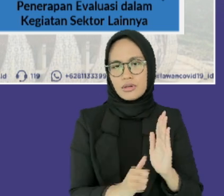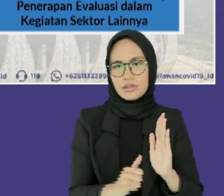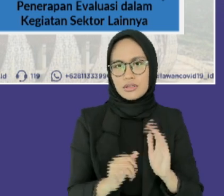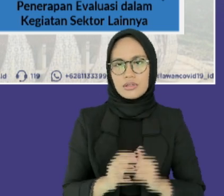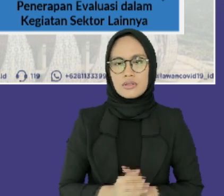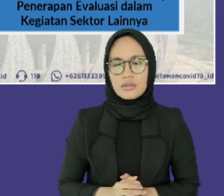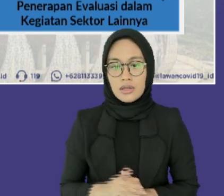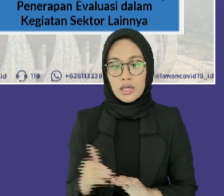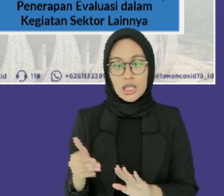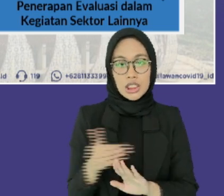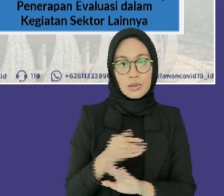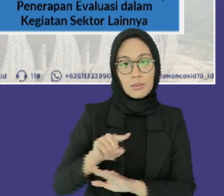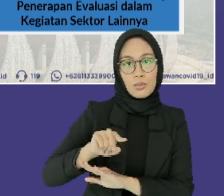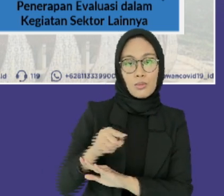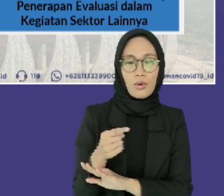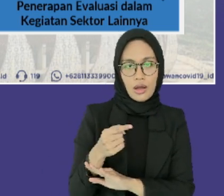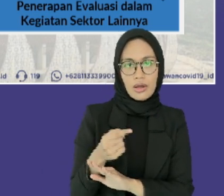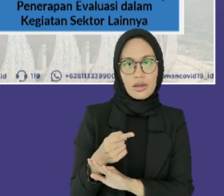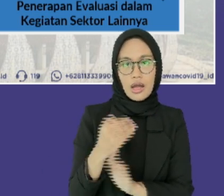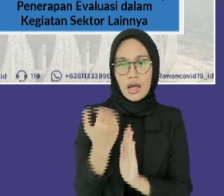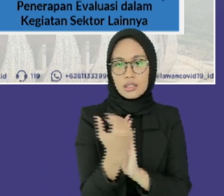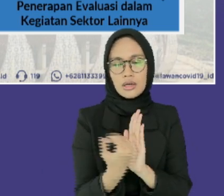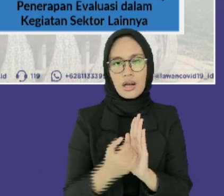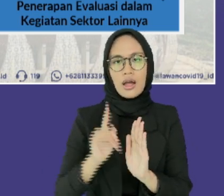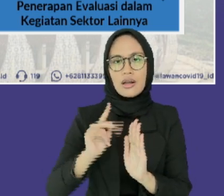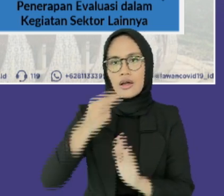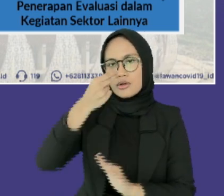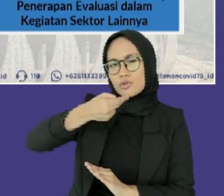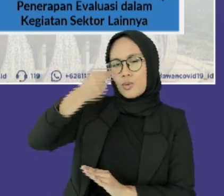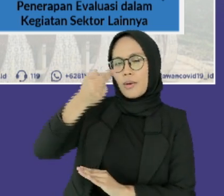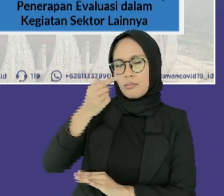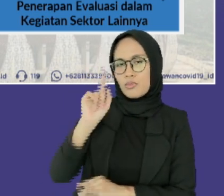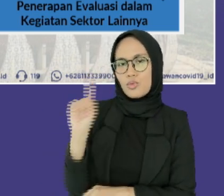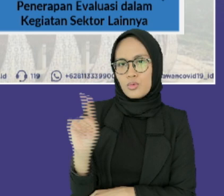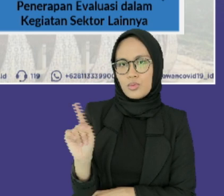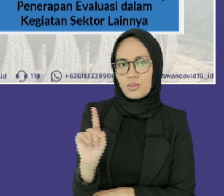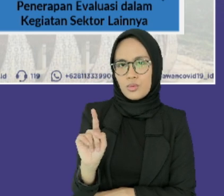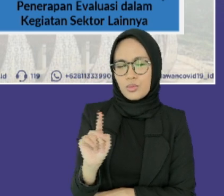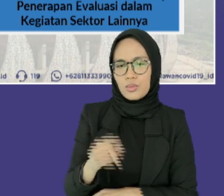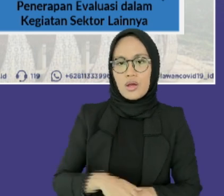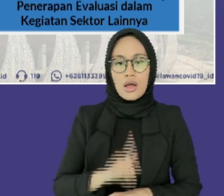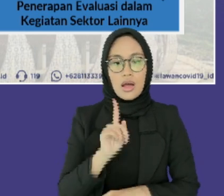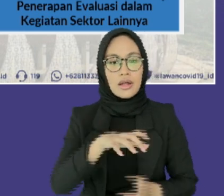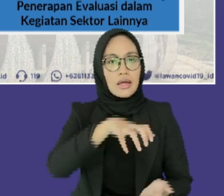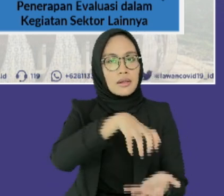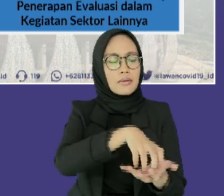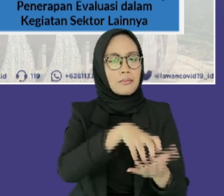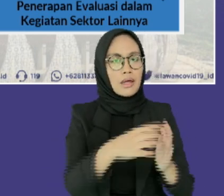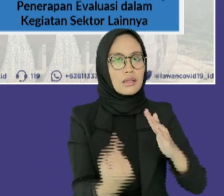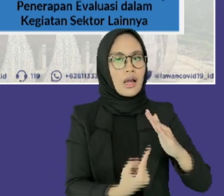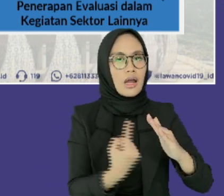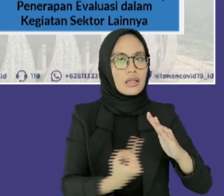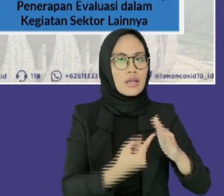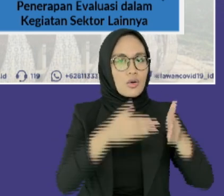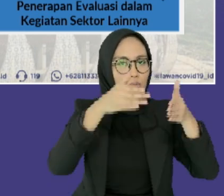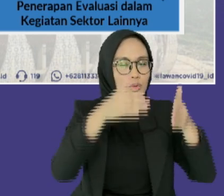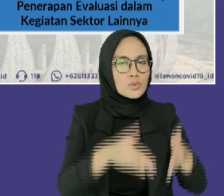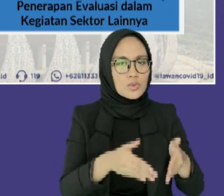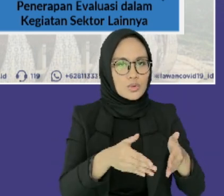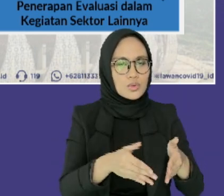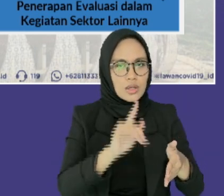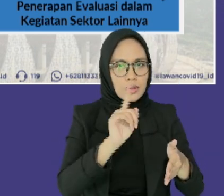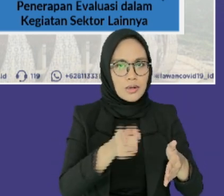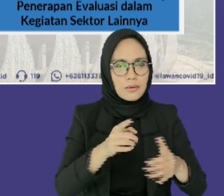pertandingan dan sebelum kepulangan wajib menyediakan fasilitas karantina khusus bagi kontak erat dan